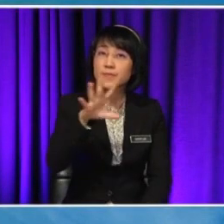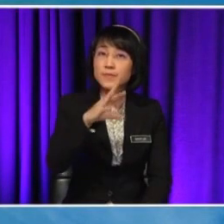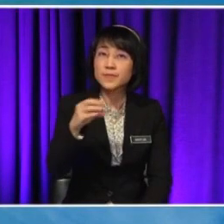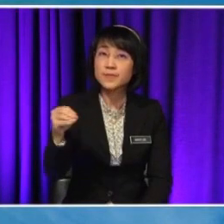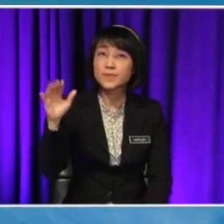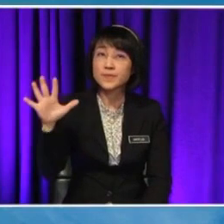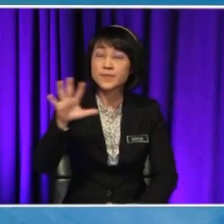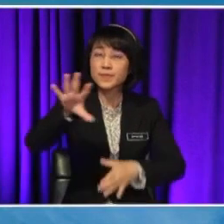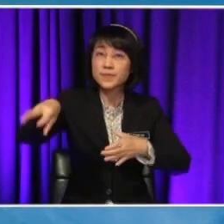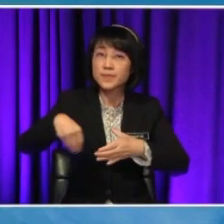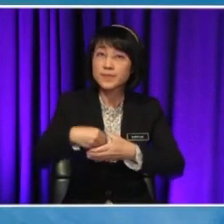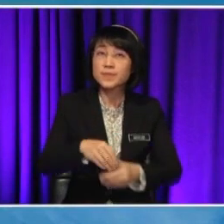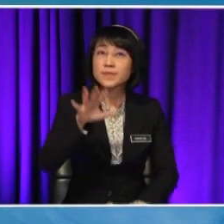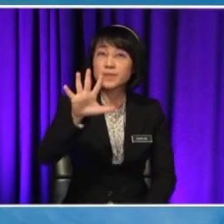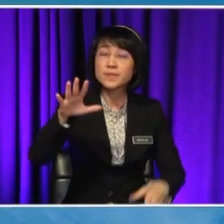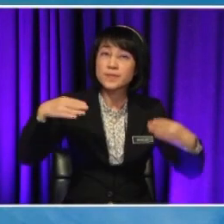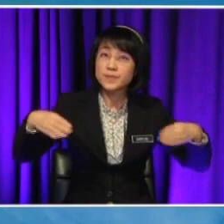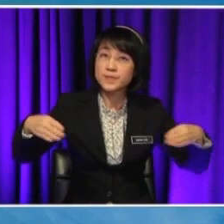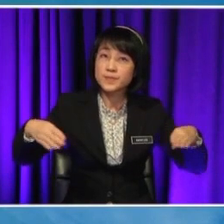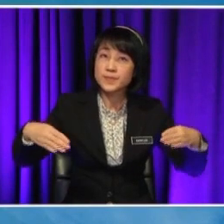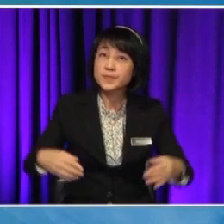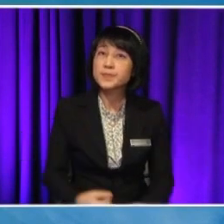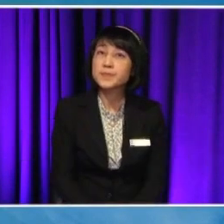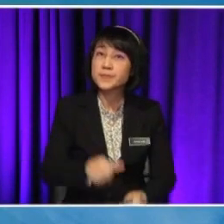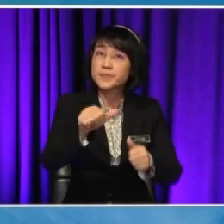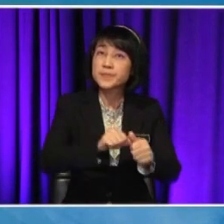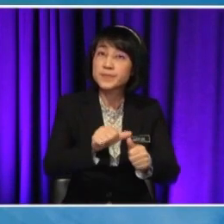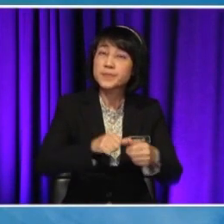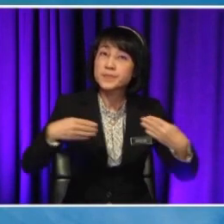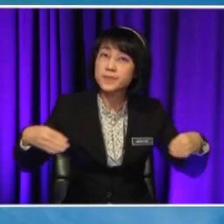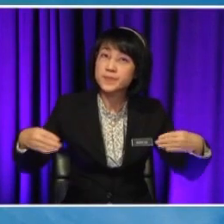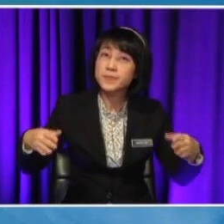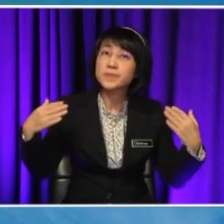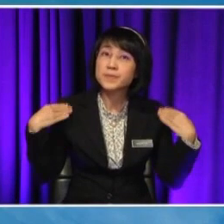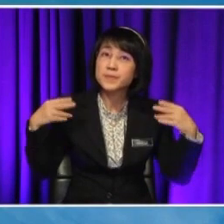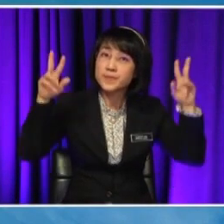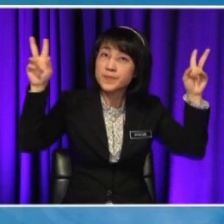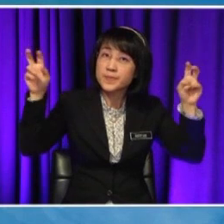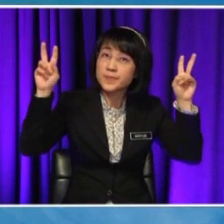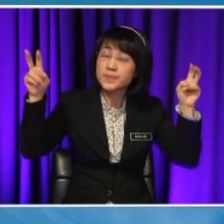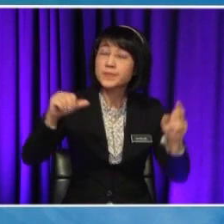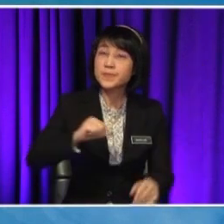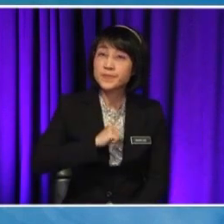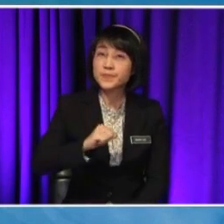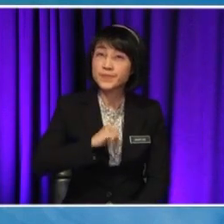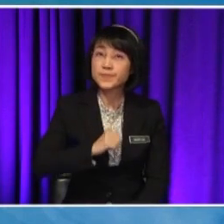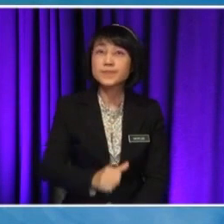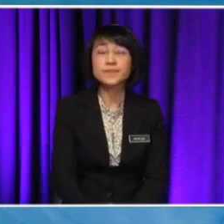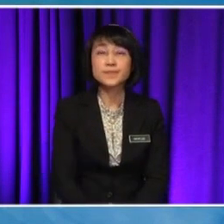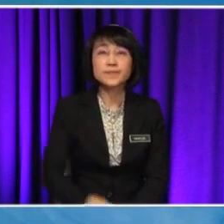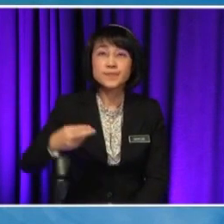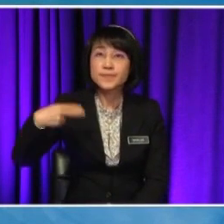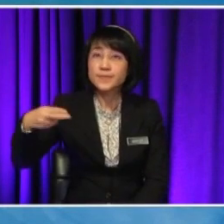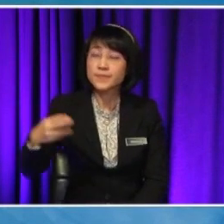merangkumi 5 bidang. Okey, merangkumi 5 bidang. Setiap bidang ini tadi mempunyai tajuk-tajuk tersendiri. Okey, sejarah